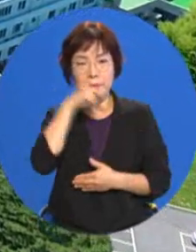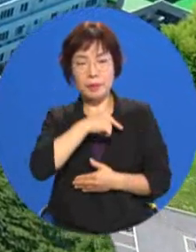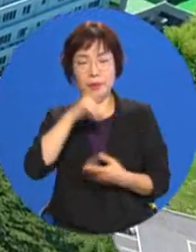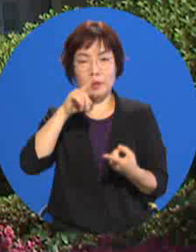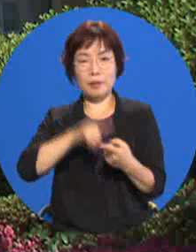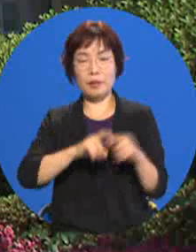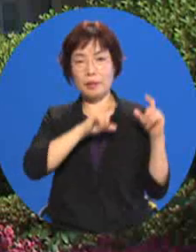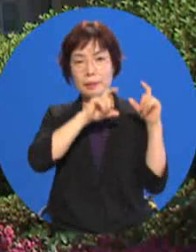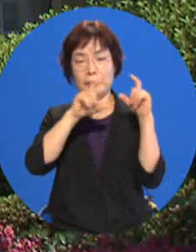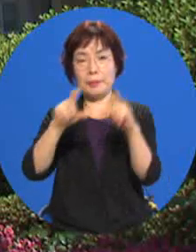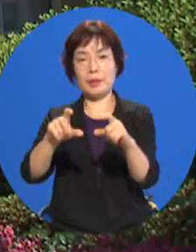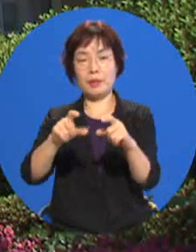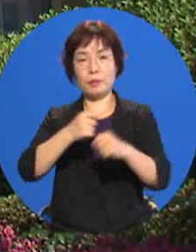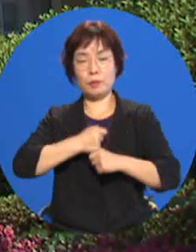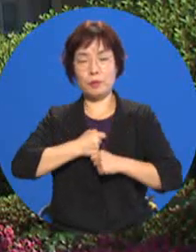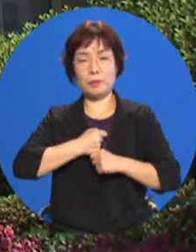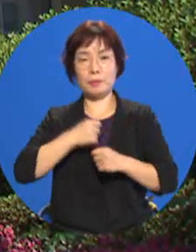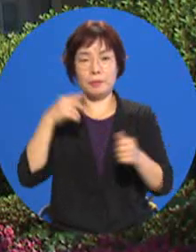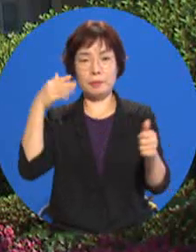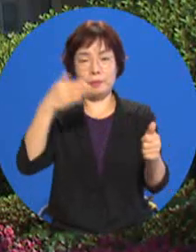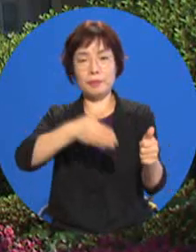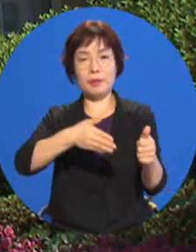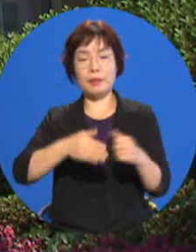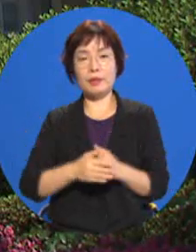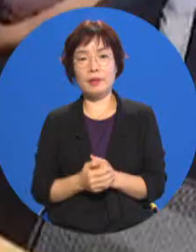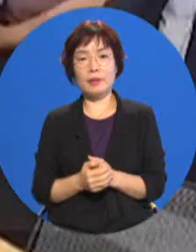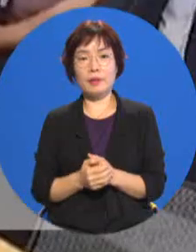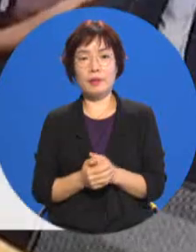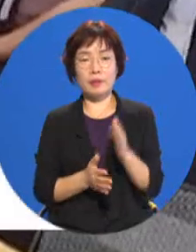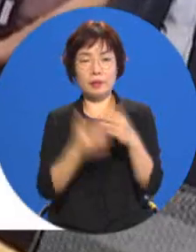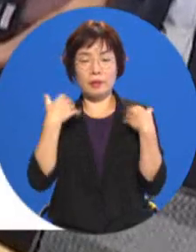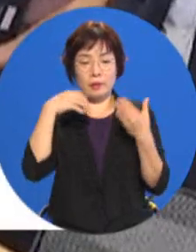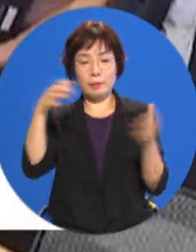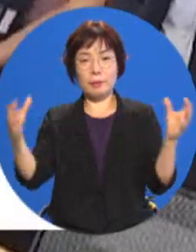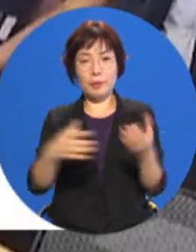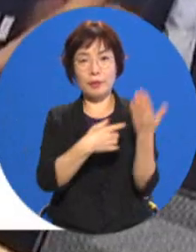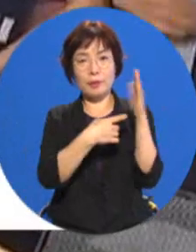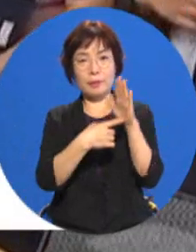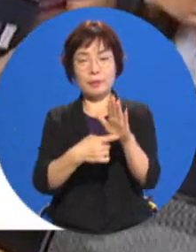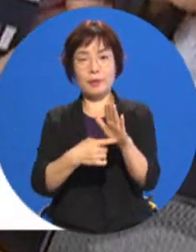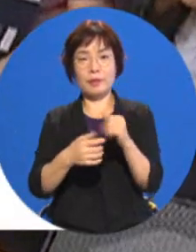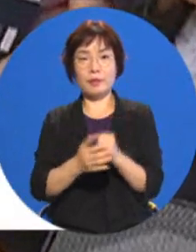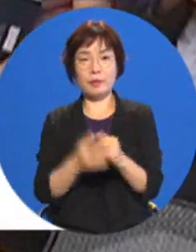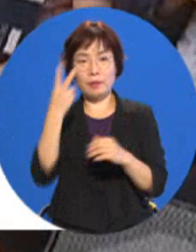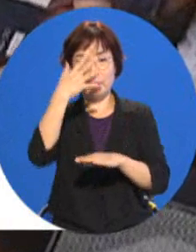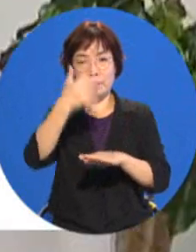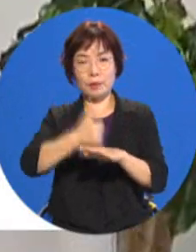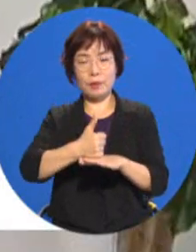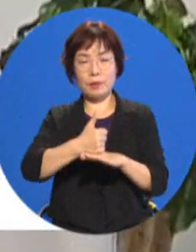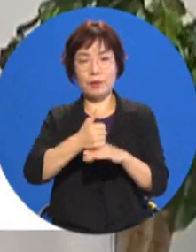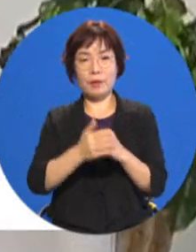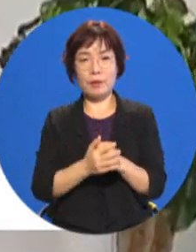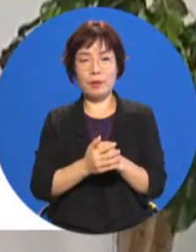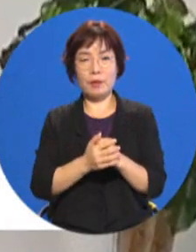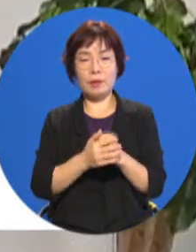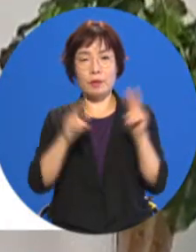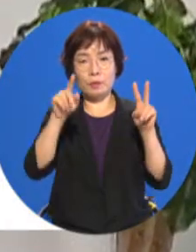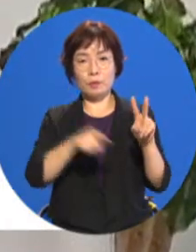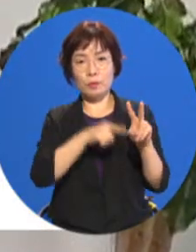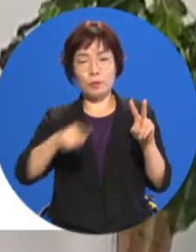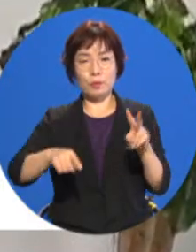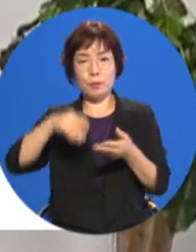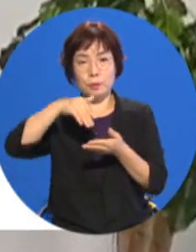철저히 하도록 주의 요구를 내렸습니다. 여수시는 오늘 기자회견을 열고 감사 결과에 따라 해당 공무원에